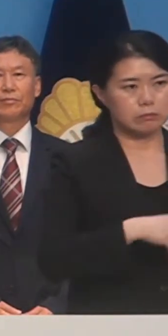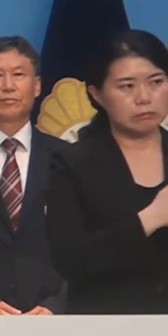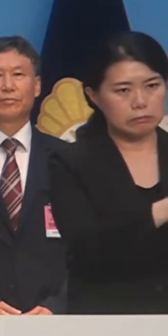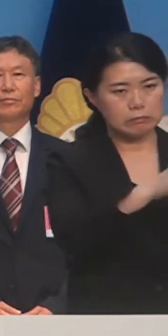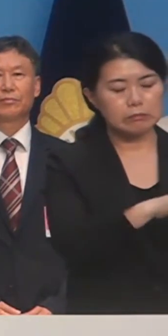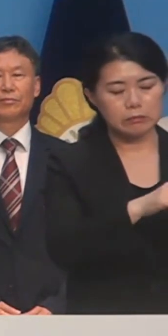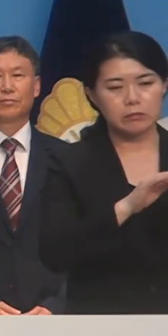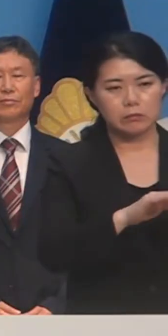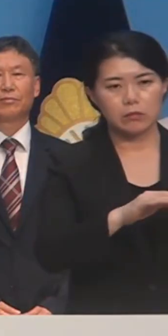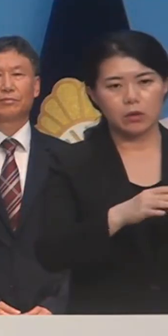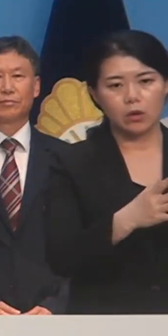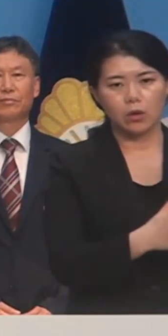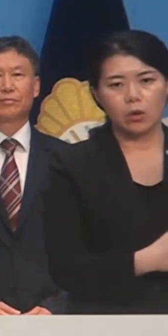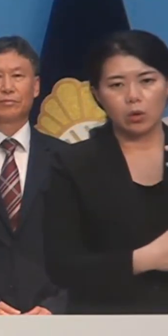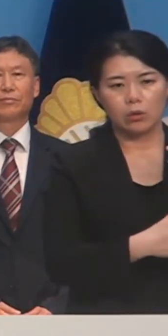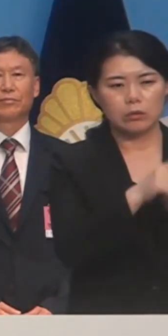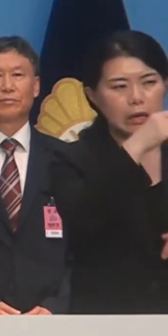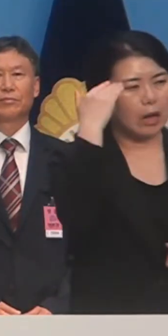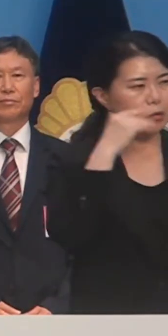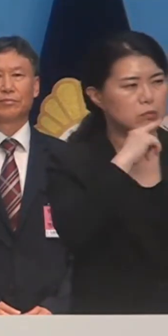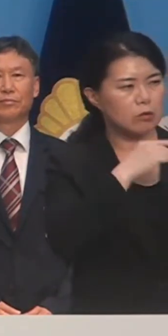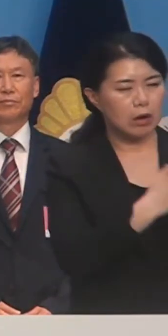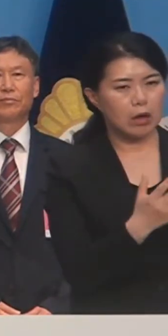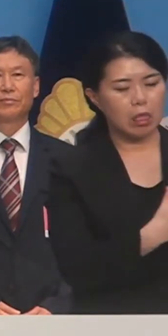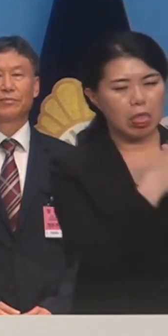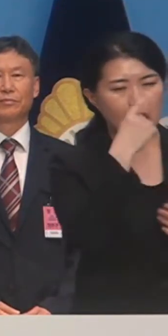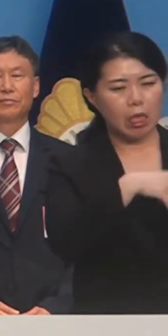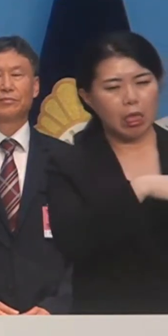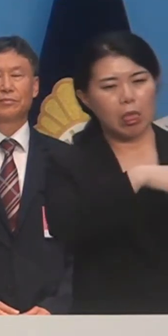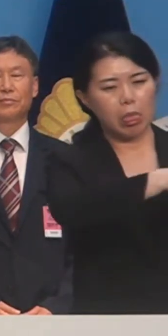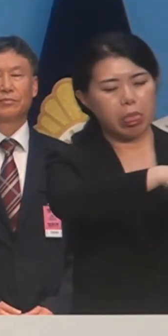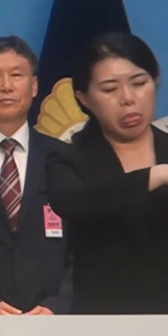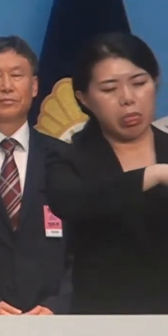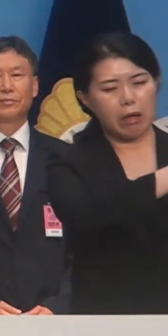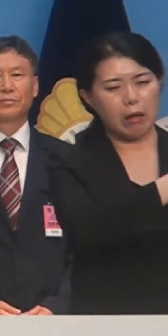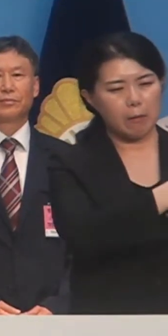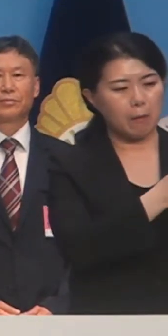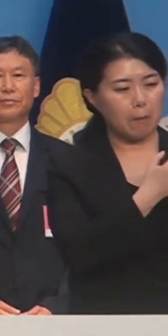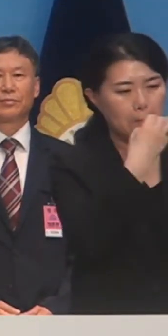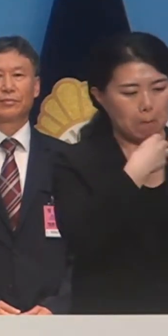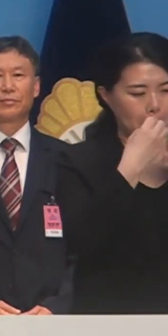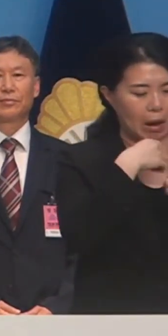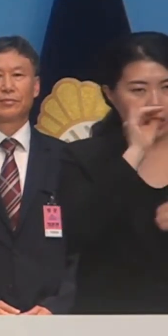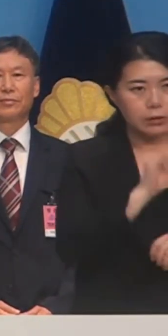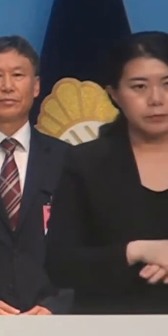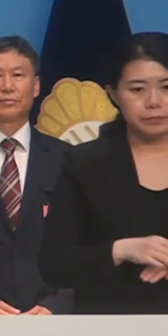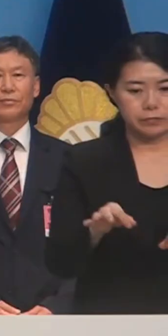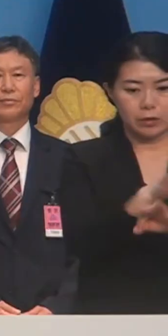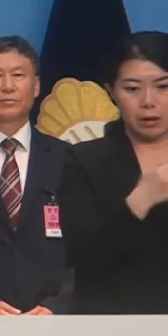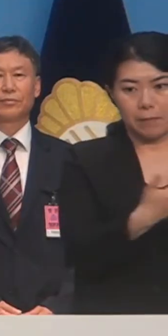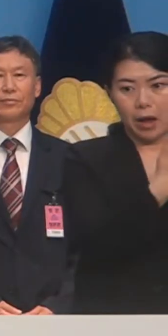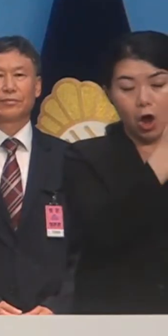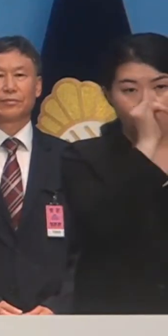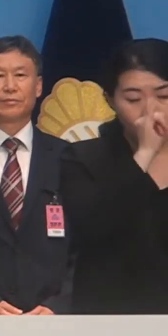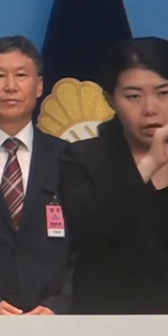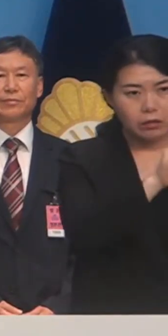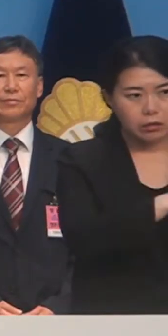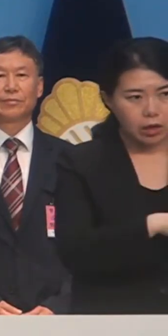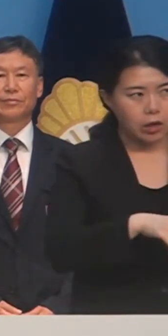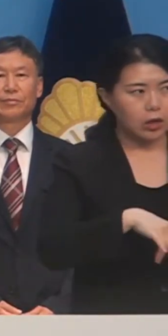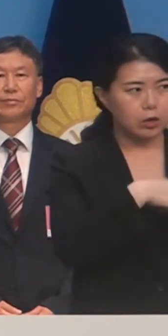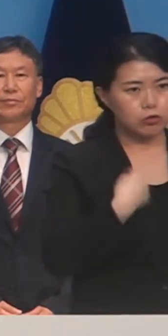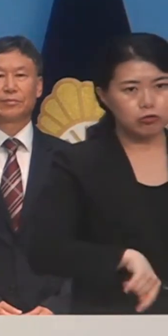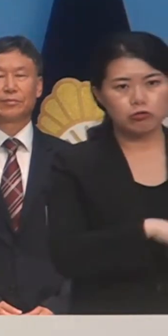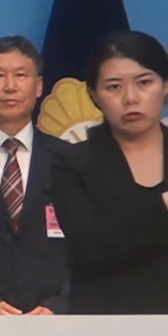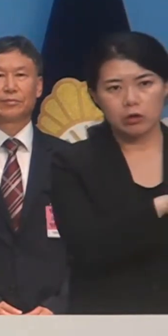치열한 통일전선 공작의 먹잇감으로 전락하고 있다. 중국이 경제적으로 발전하면 할수록